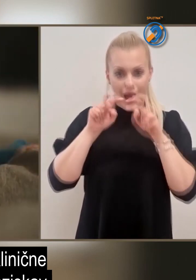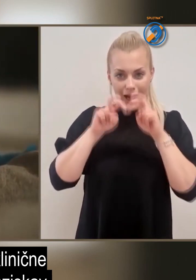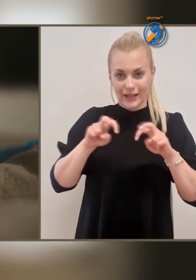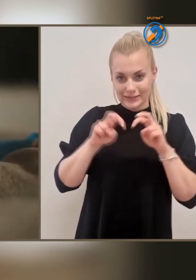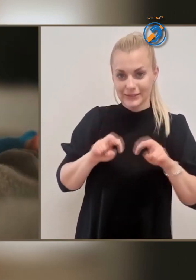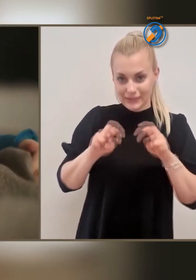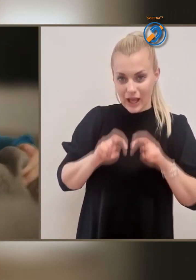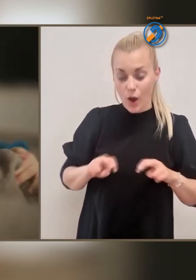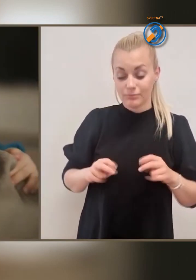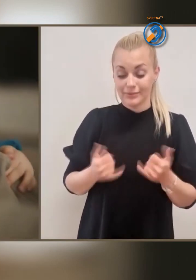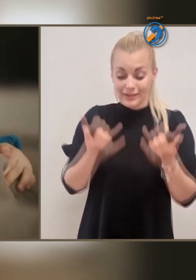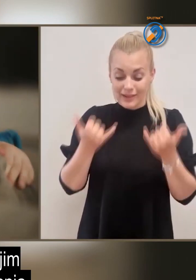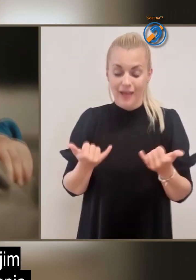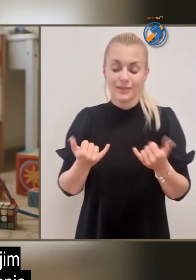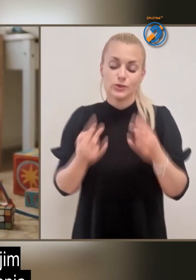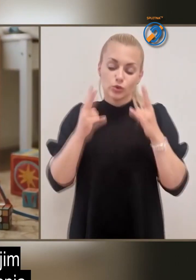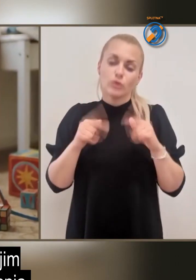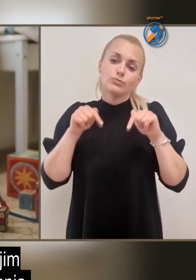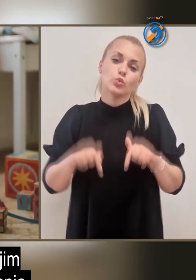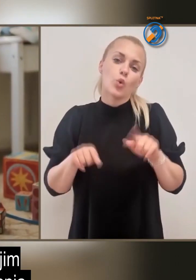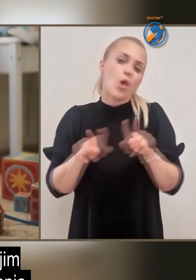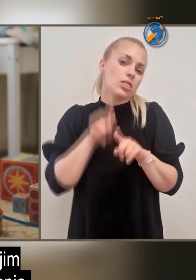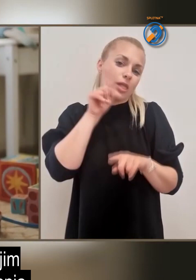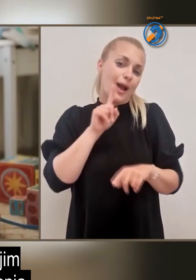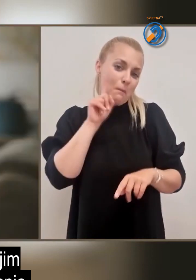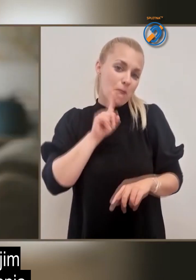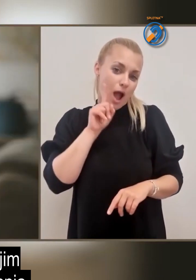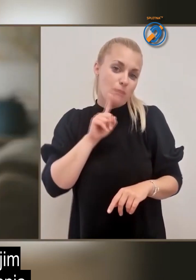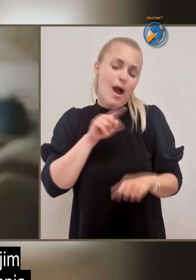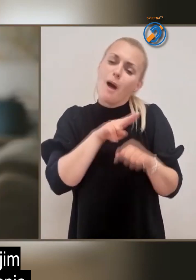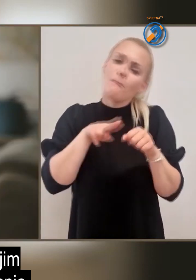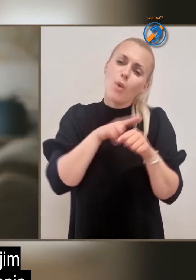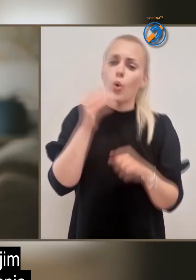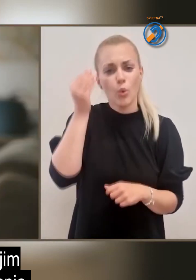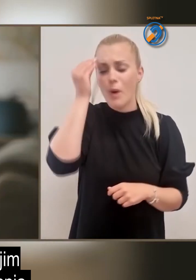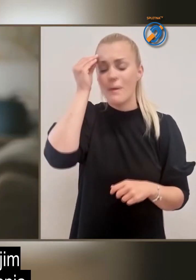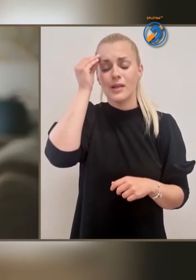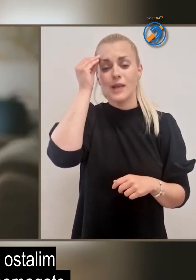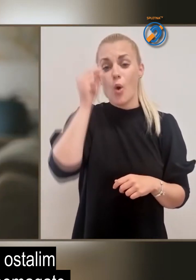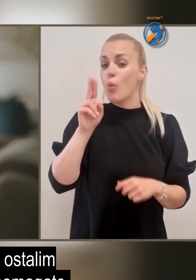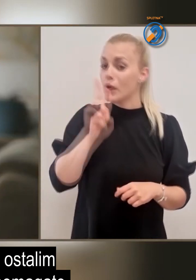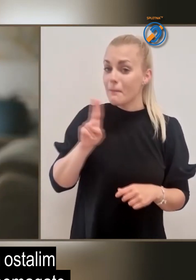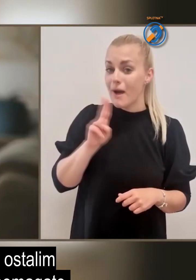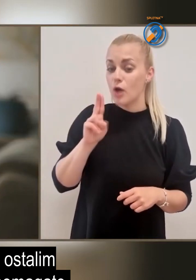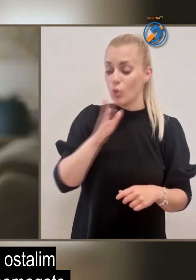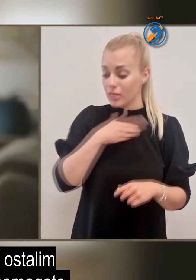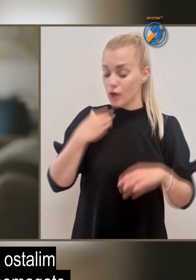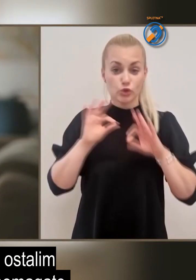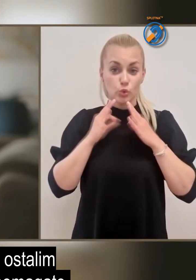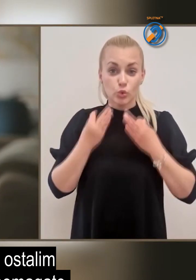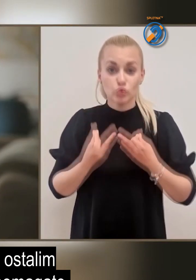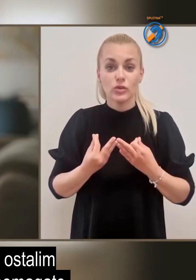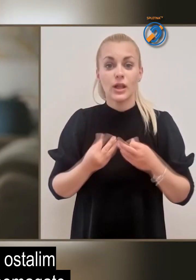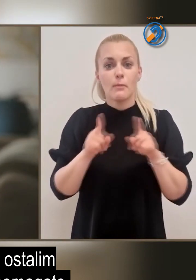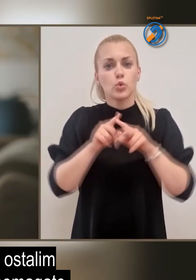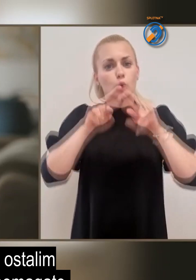raziskav. Pred vami danes stojim kot mamica, polna upanja, da Urbanu,